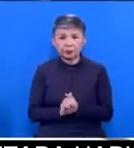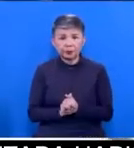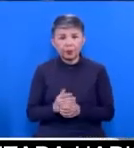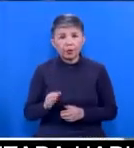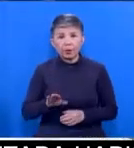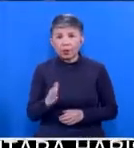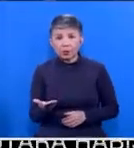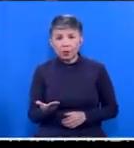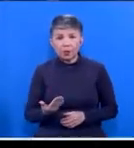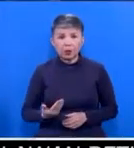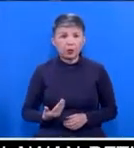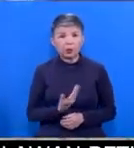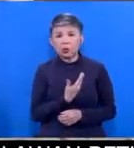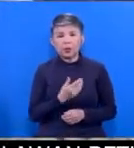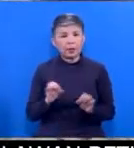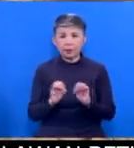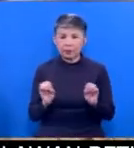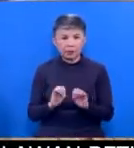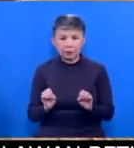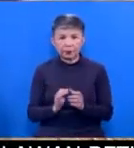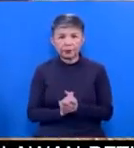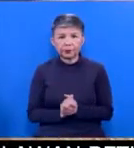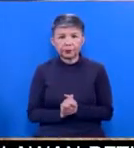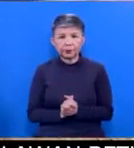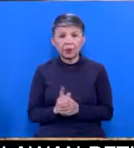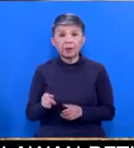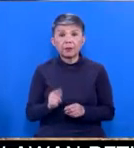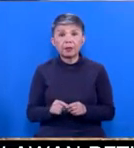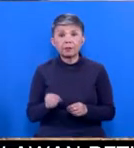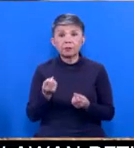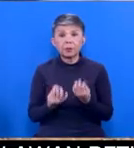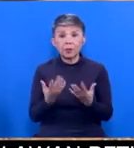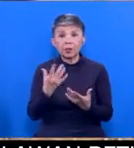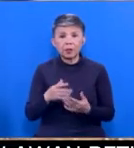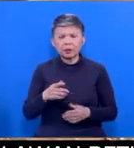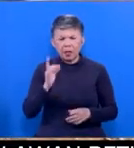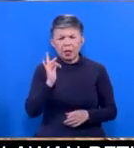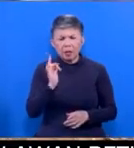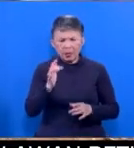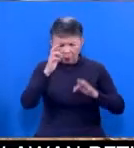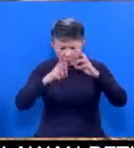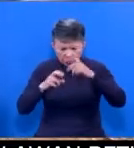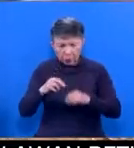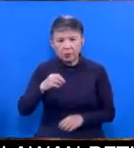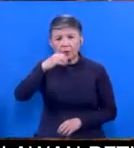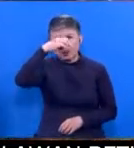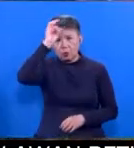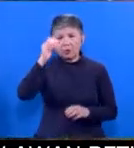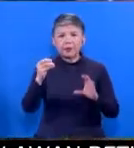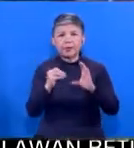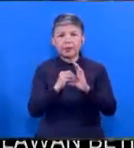korban tewas ataupun yang terluka dalam peristiwa ini. Penyebab kebakaran masih diselidiki petugas Polsek Jatinegara.